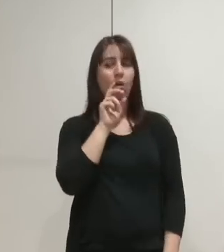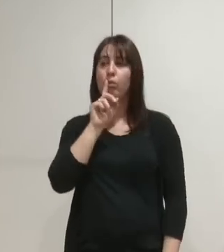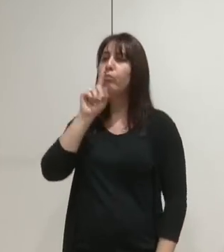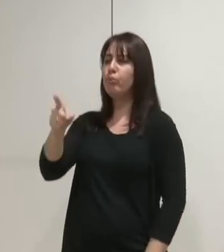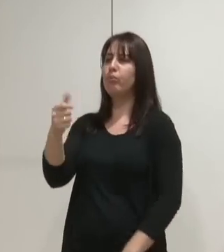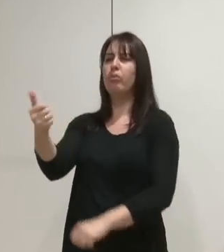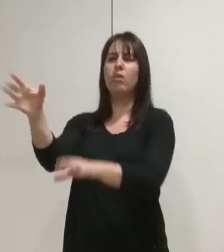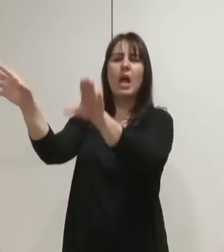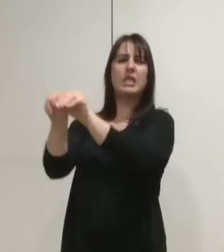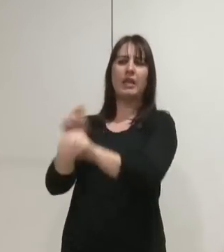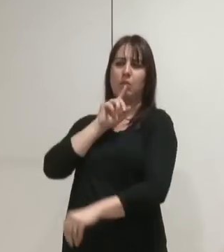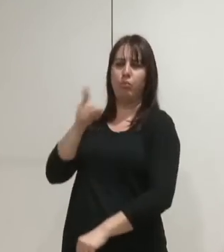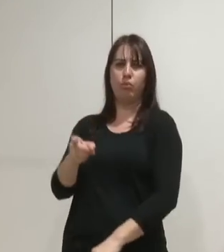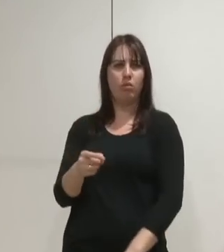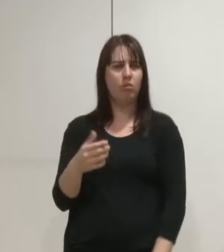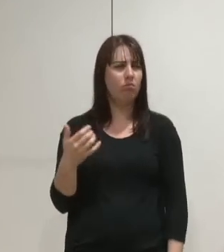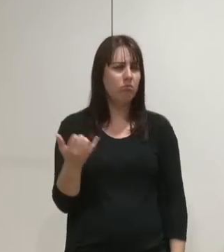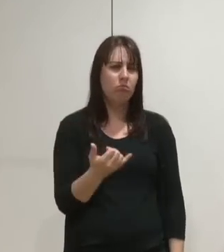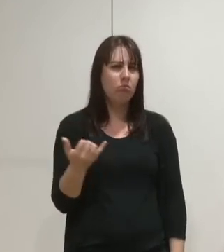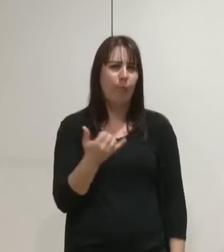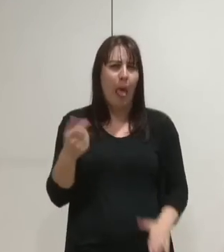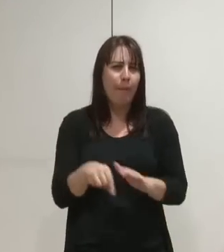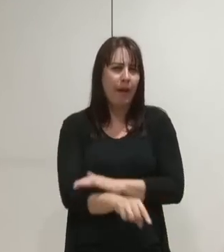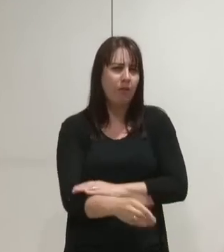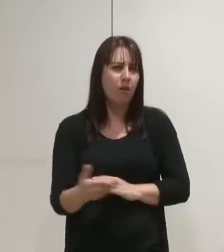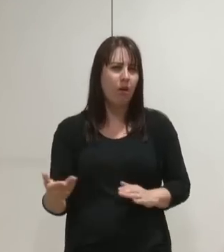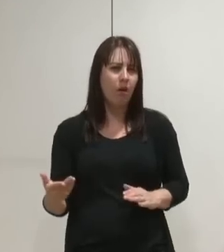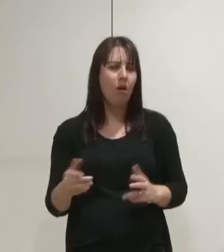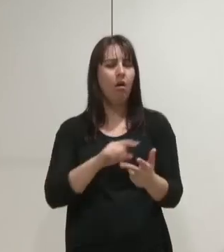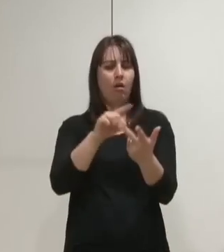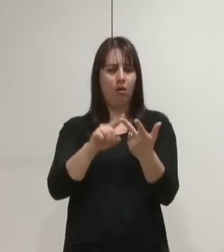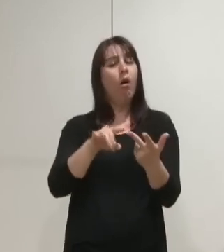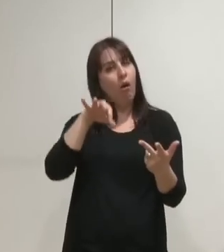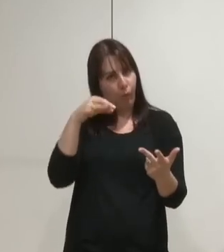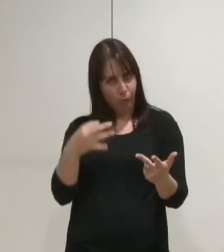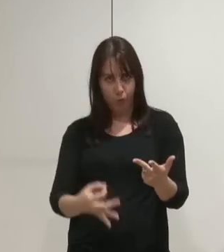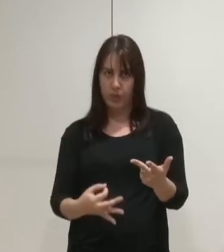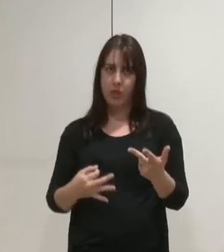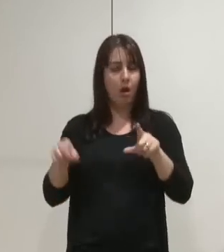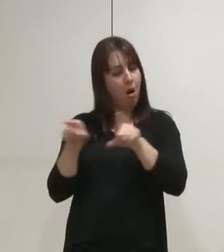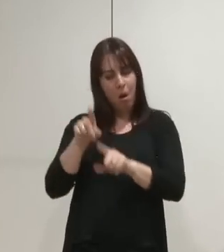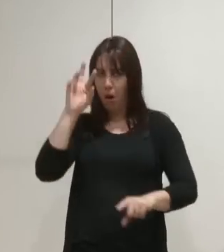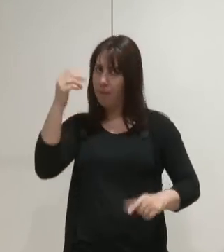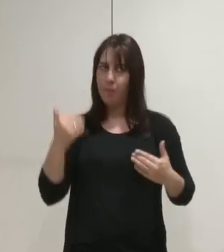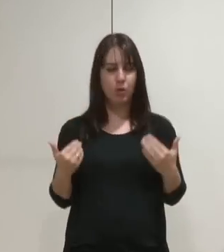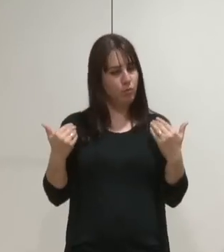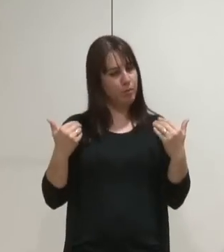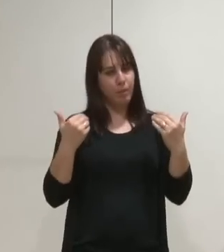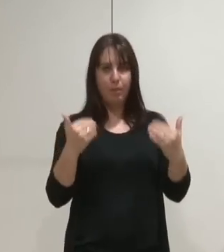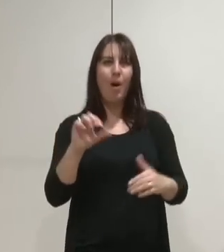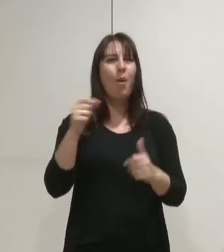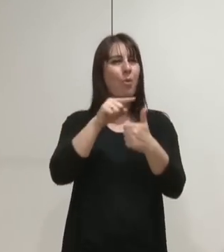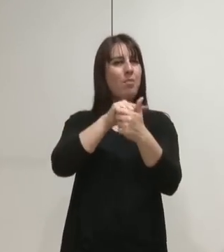pas de besoin d'aller effectivement plus loin et oui nous remettrons comme on le fait et comme on s'y engage dans le premier